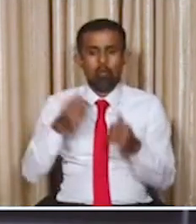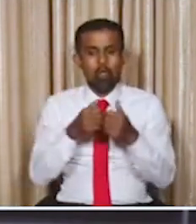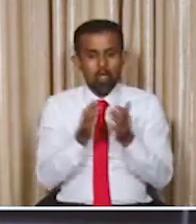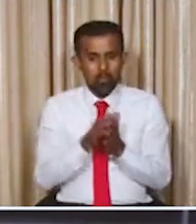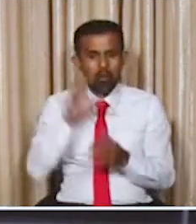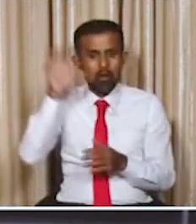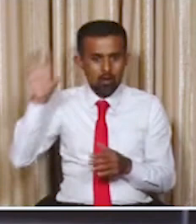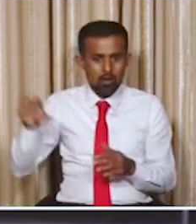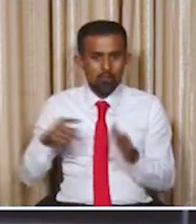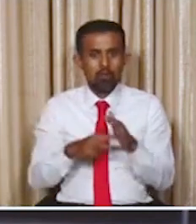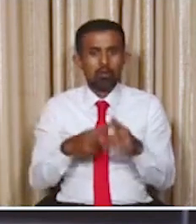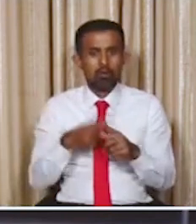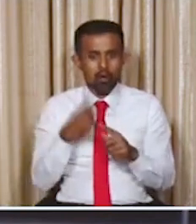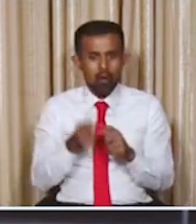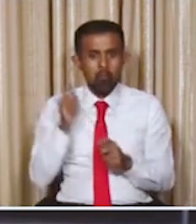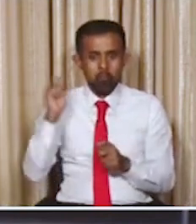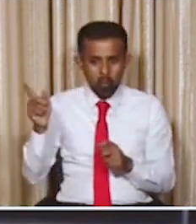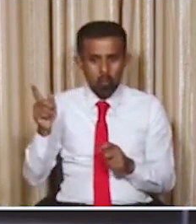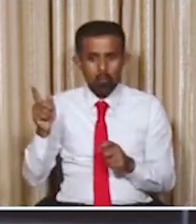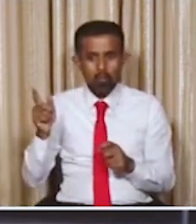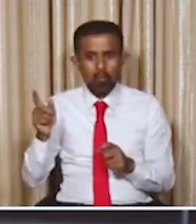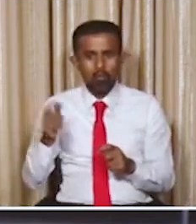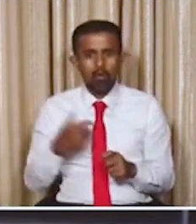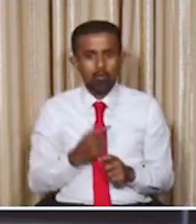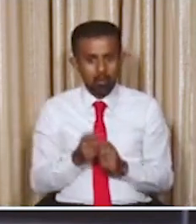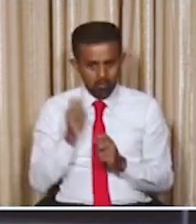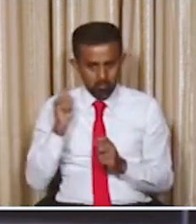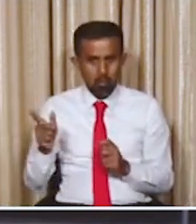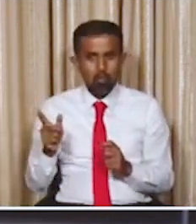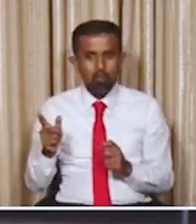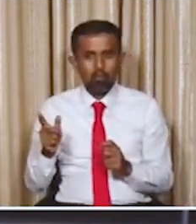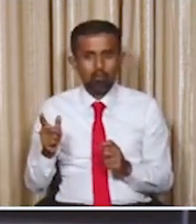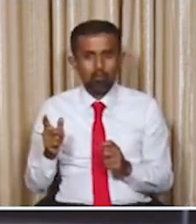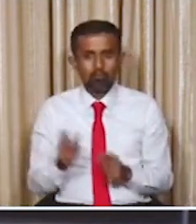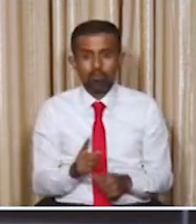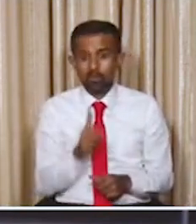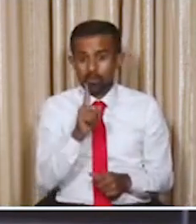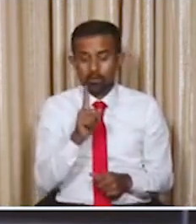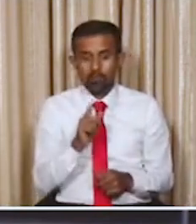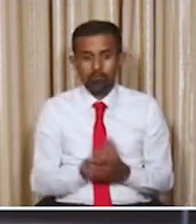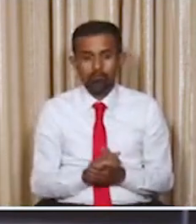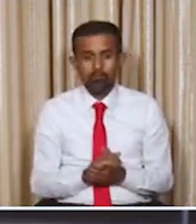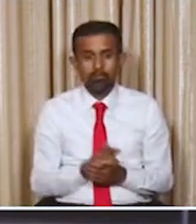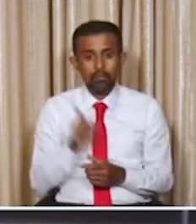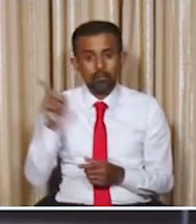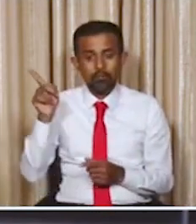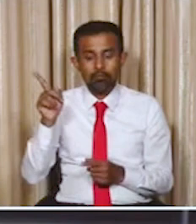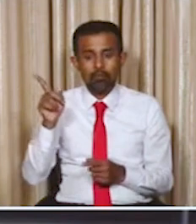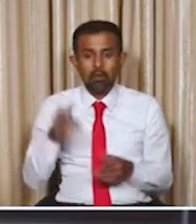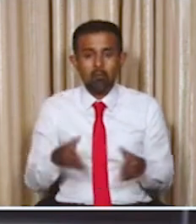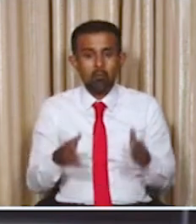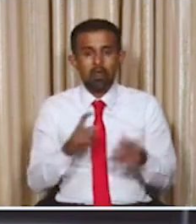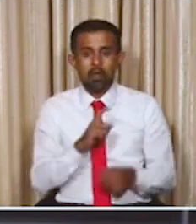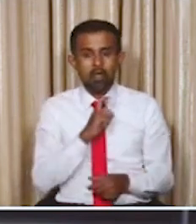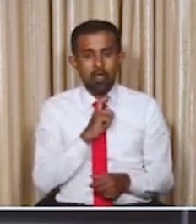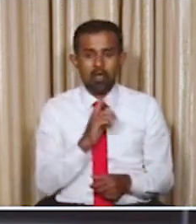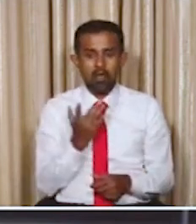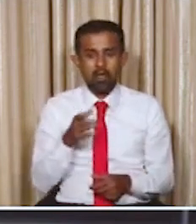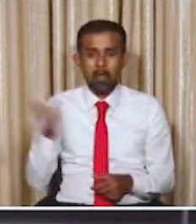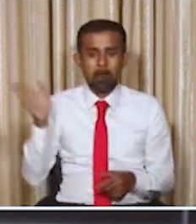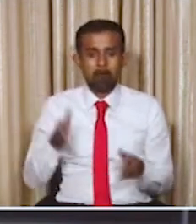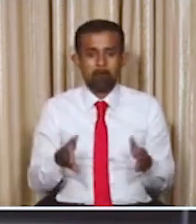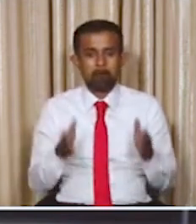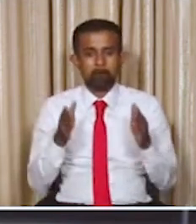රටකම ටැක්ස් කරනවා. අපි ගෙවන්න ඕනේ. හැබැයි එක දෙයක් තියෙනවා ඒක ගැන ඒගොල්ලෝ පාරට බහලා කෑ ගහන්නේ නැහැ රටවල්